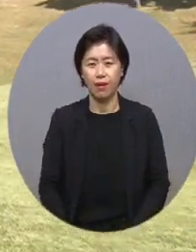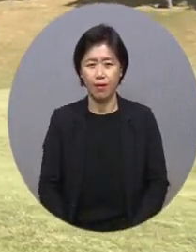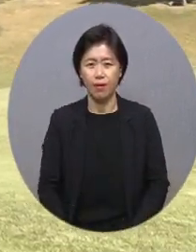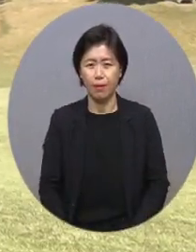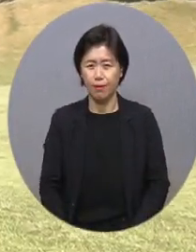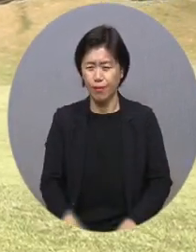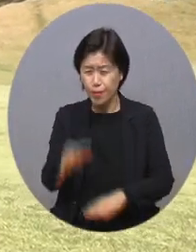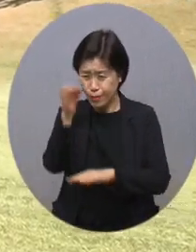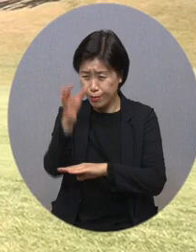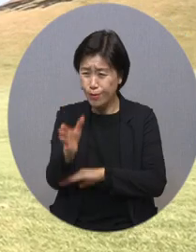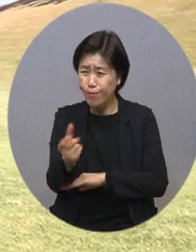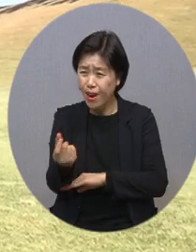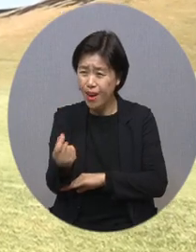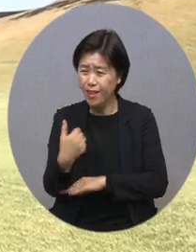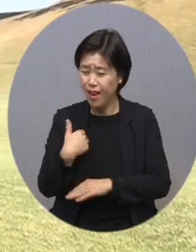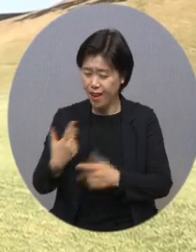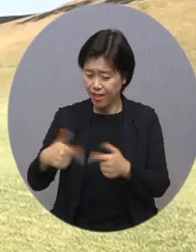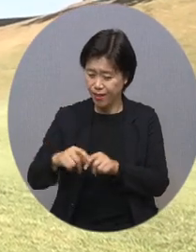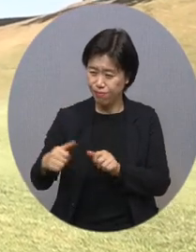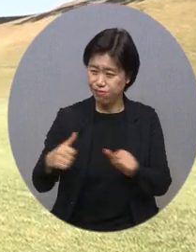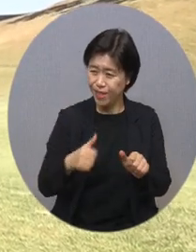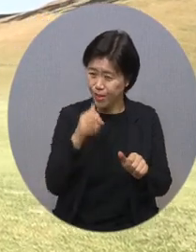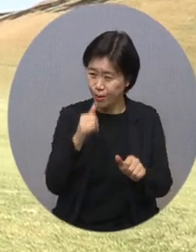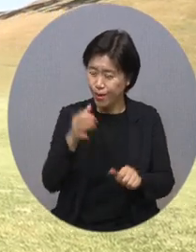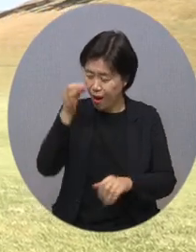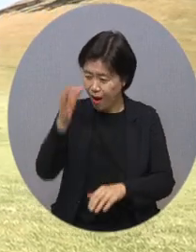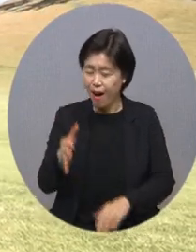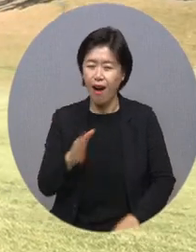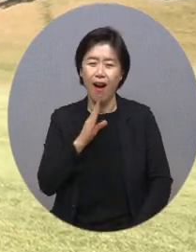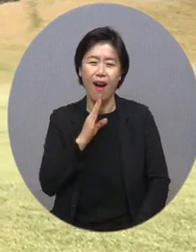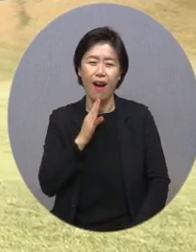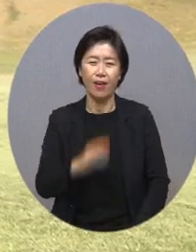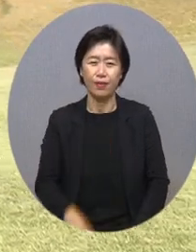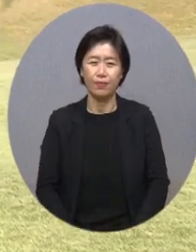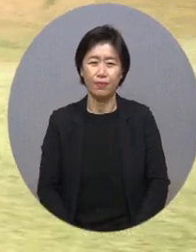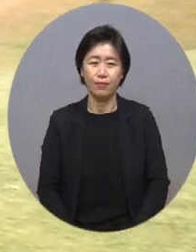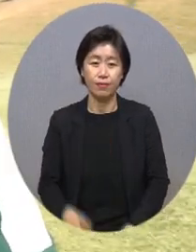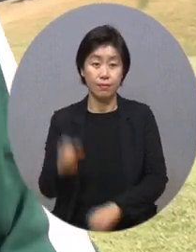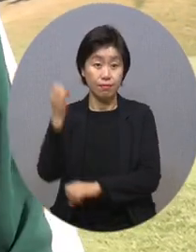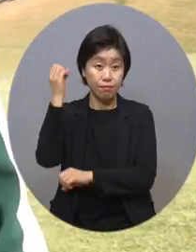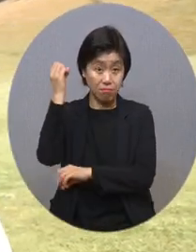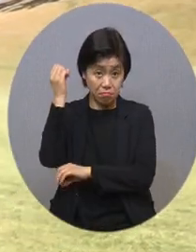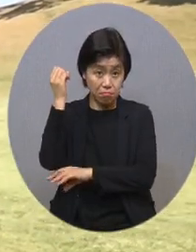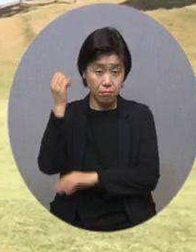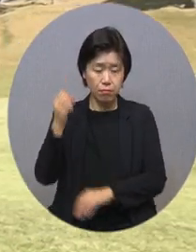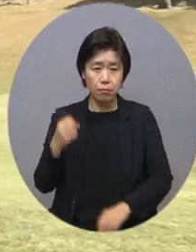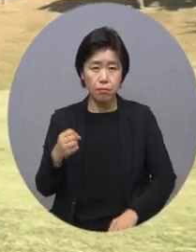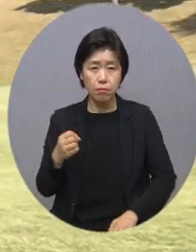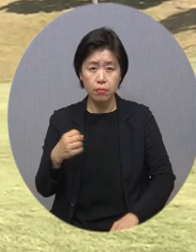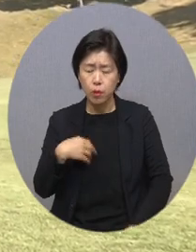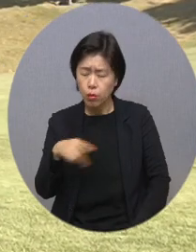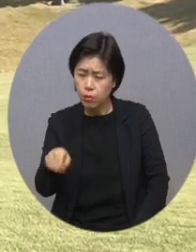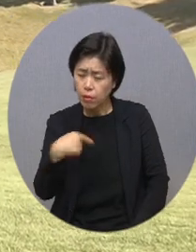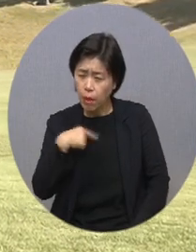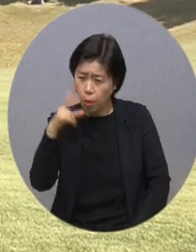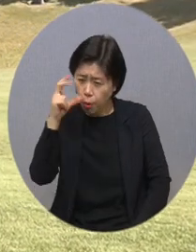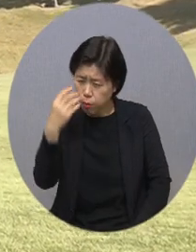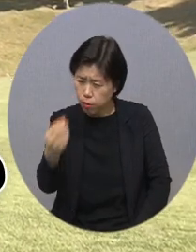죄송해요. 해저드 해가지고 원래 같으면은 저거 내 볼 아닌가?